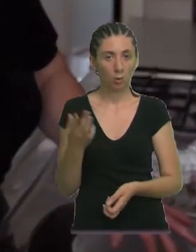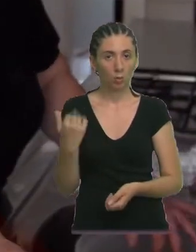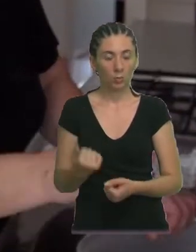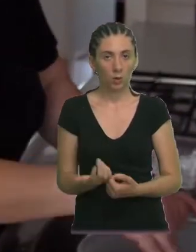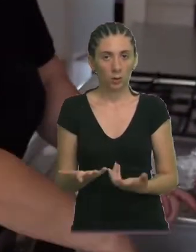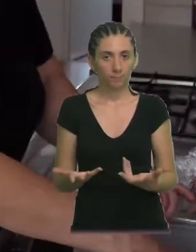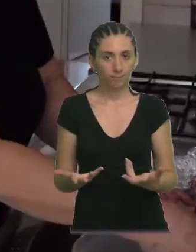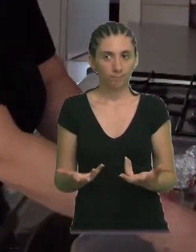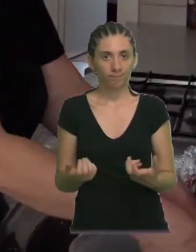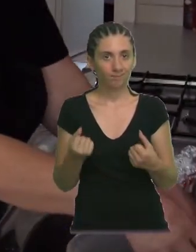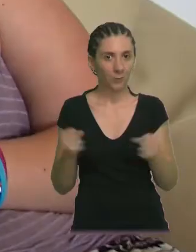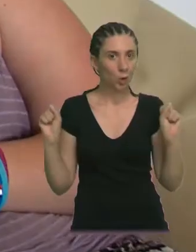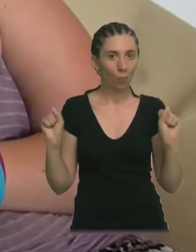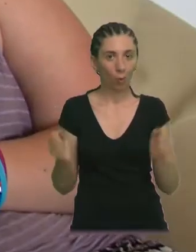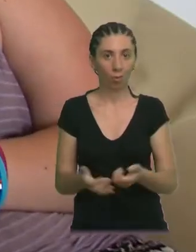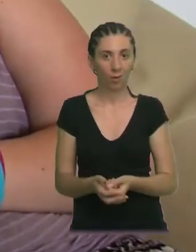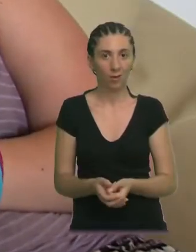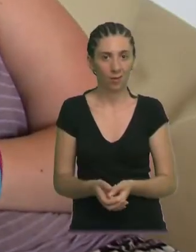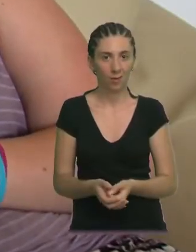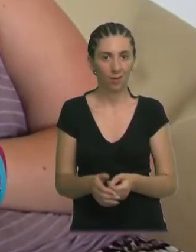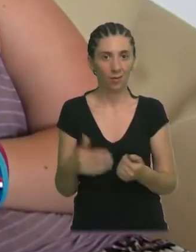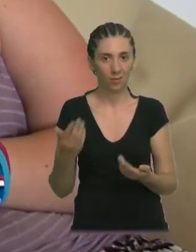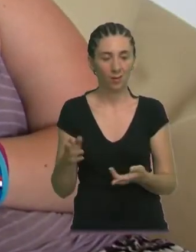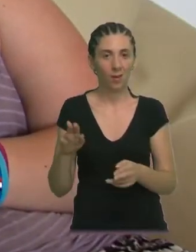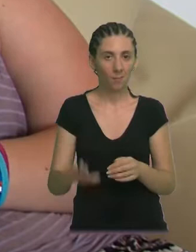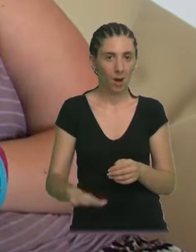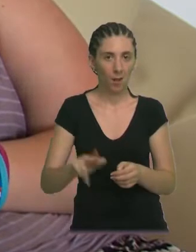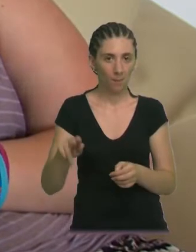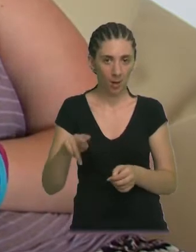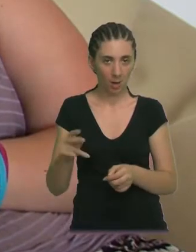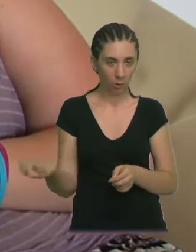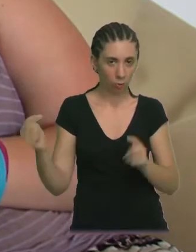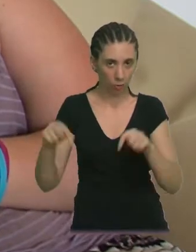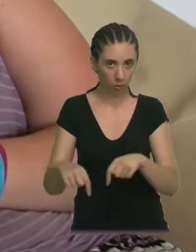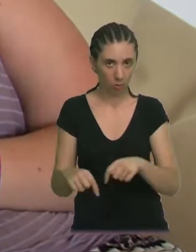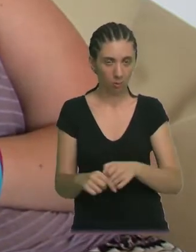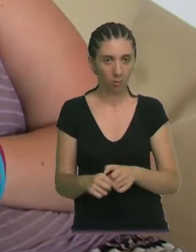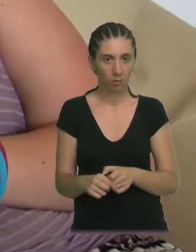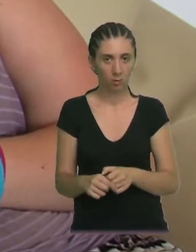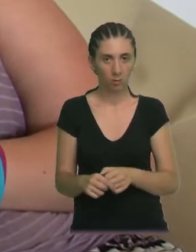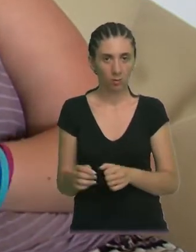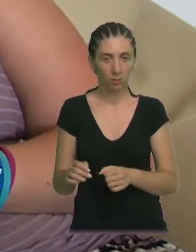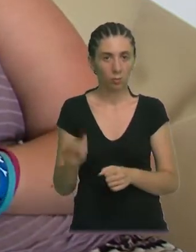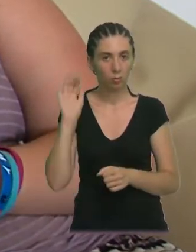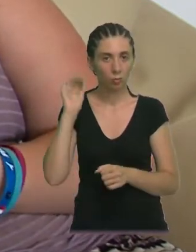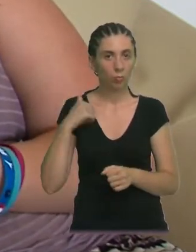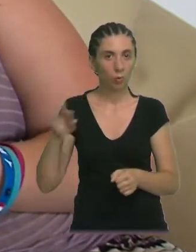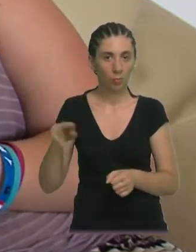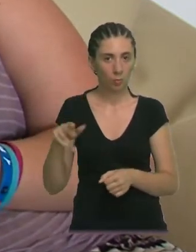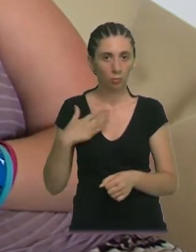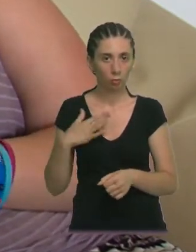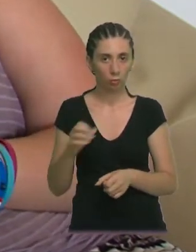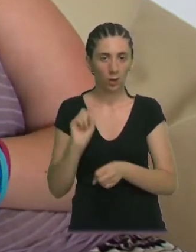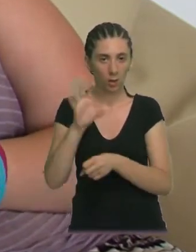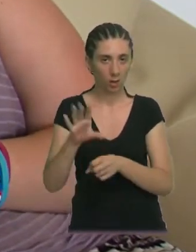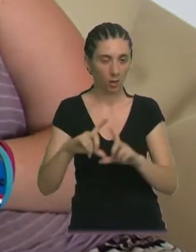ono, sloboda. Da su mi došla mala braća, to je bilo, čula sam da moju braću